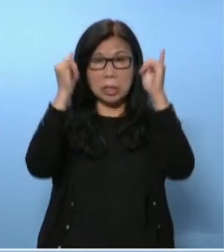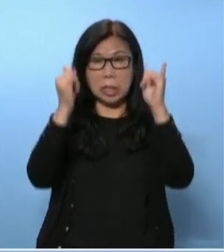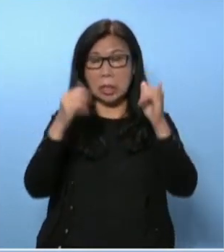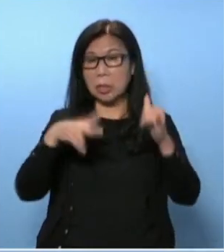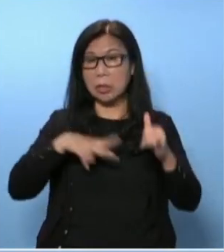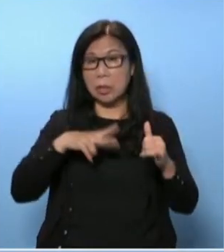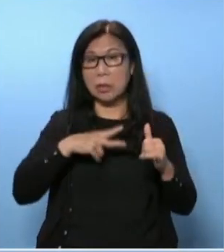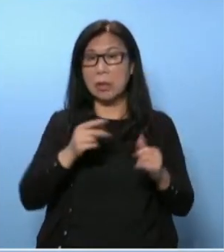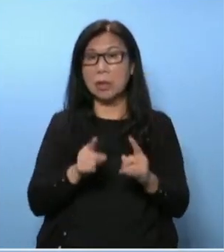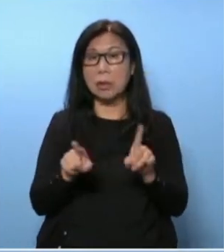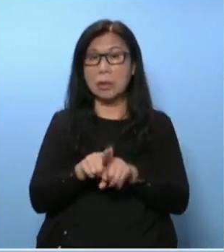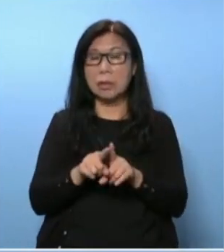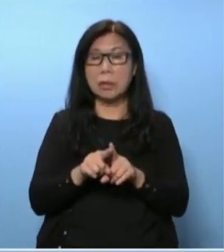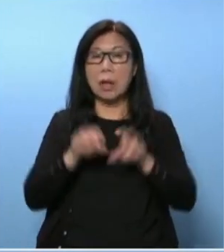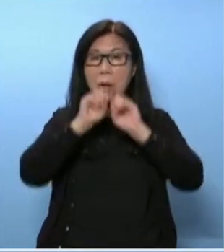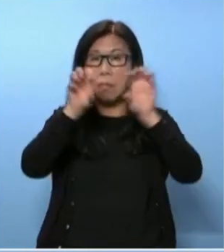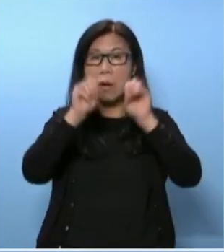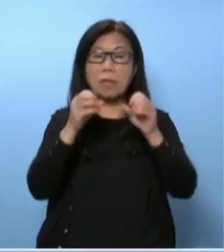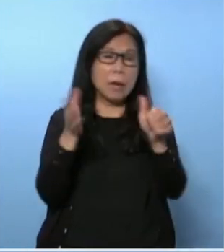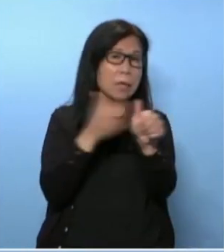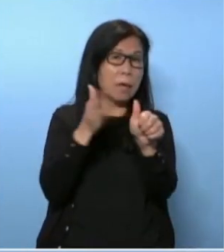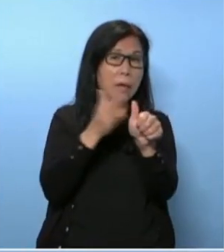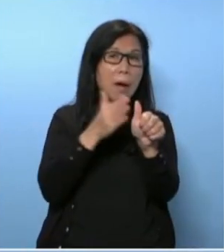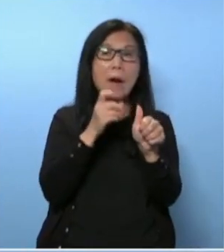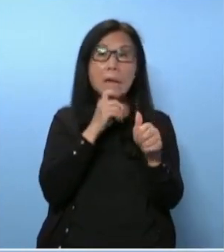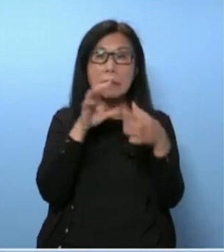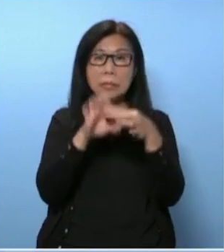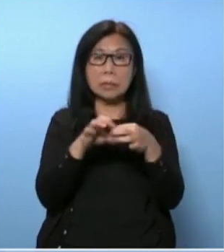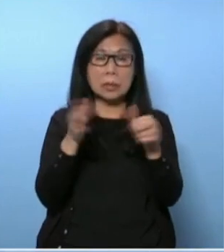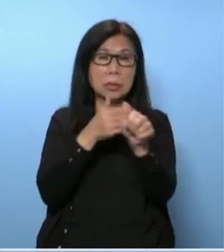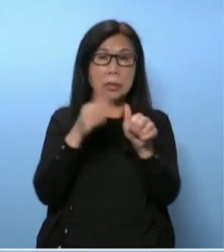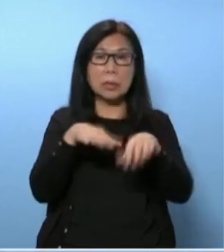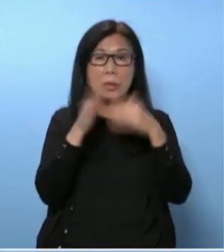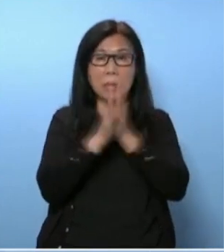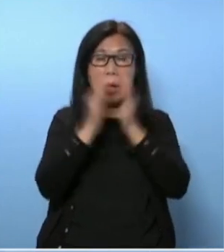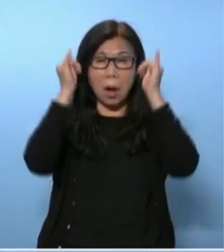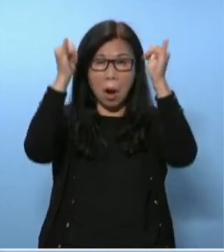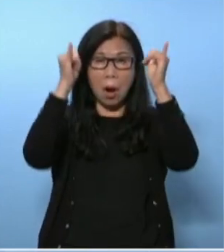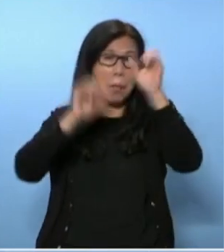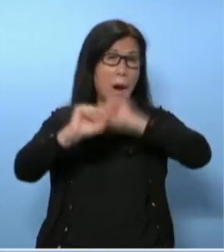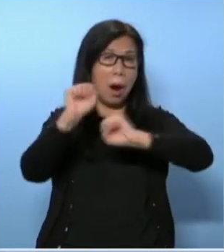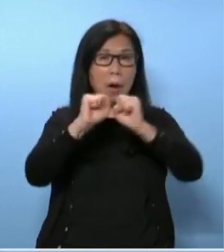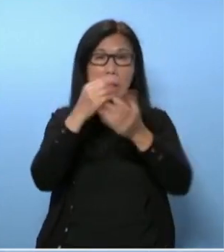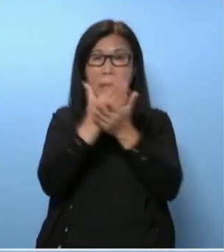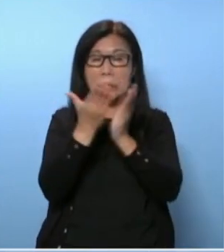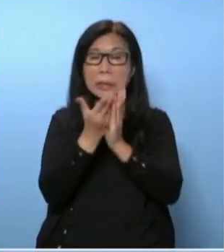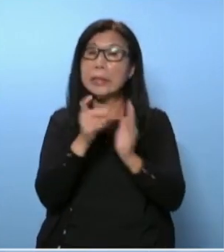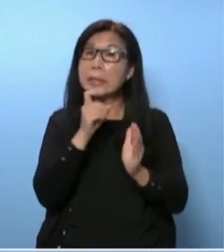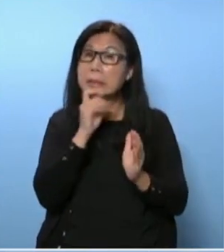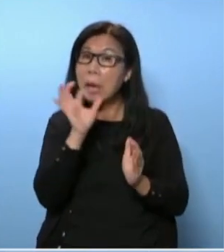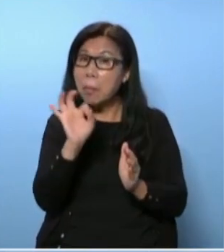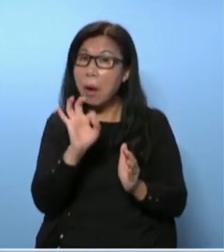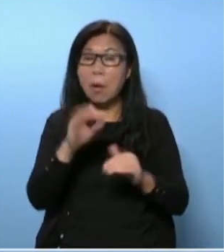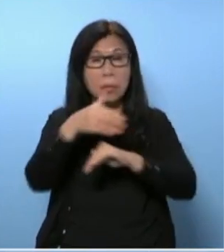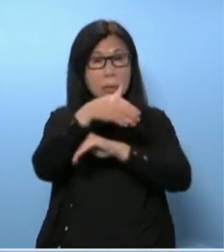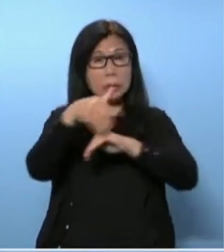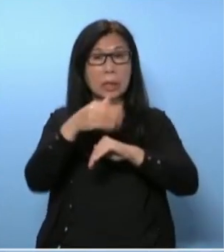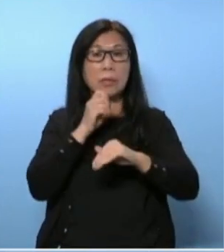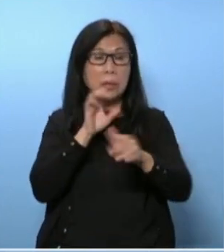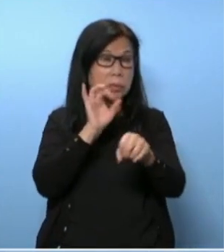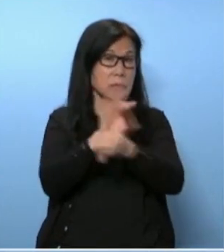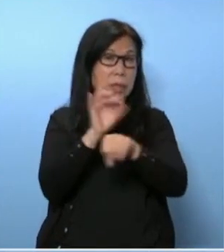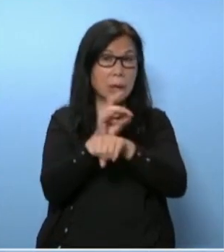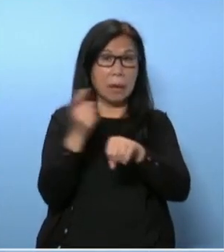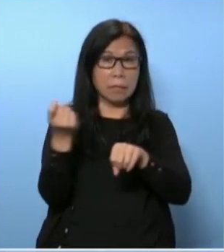之下，有人嘗試去發布這些煽動恐怖主義的訊息，有冇辦法可以更加及時